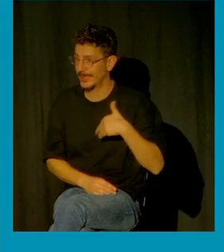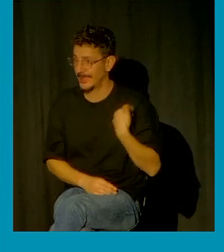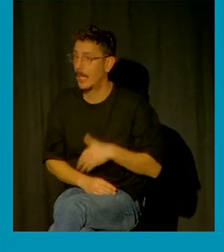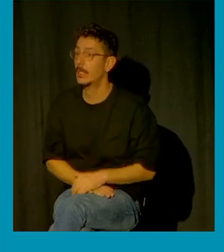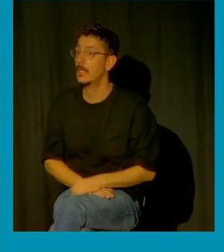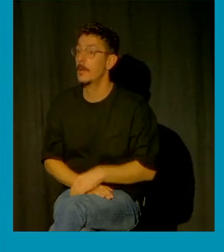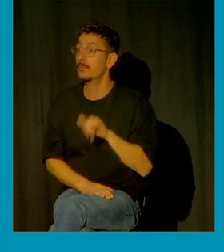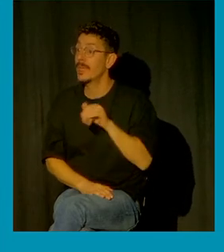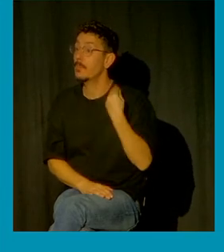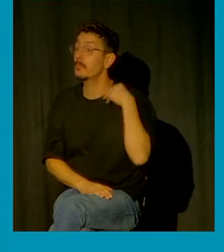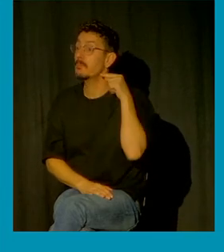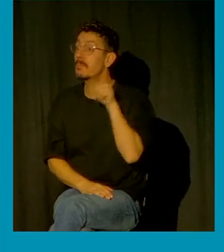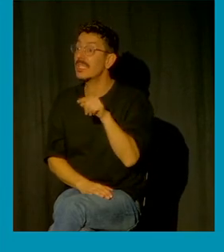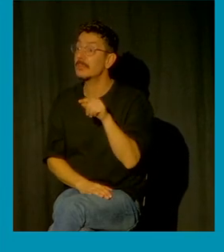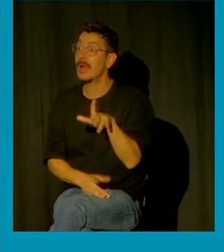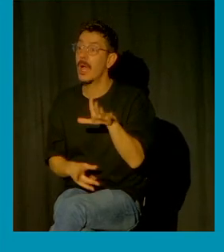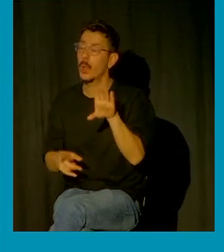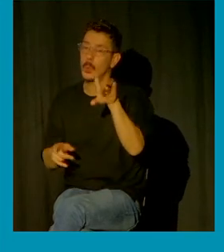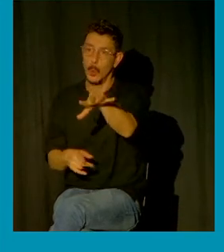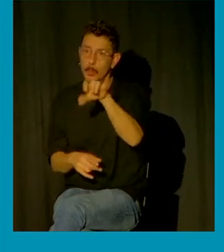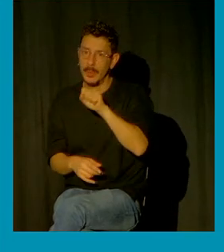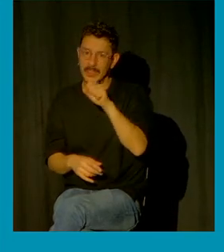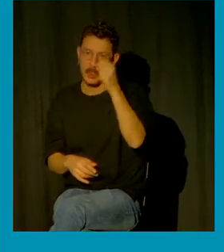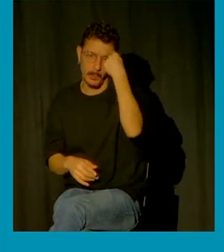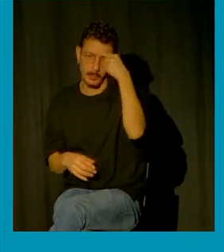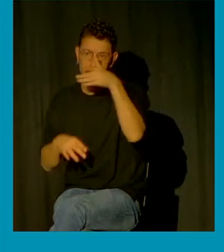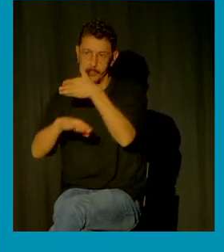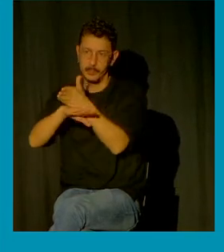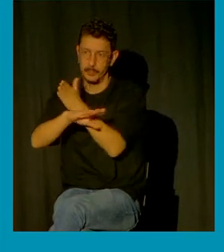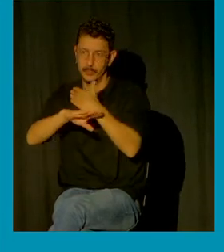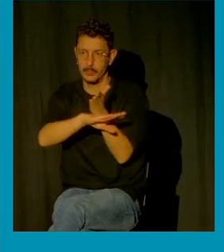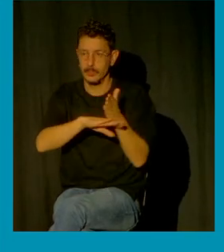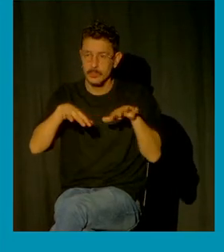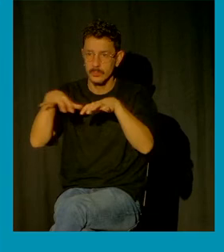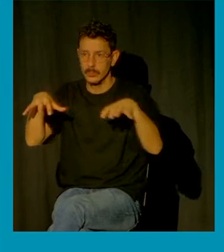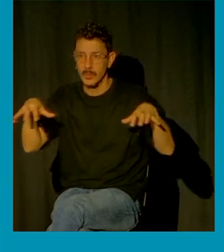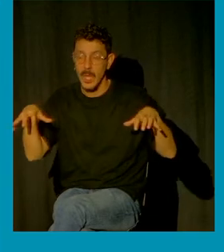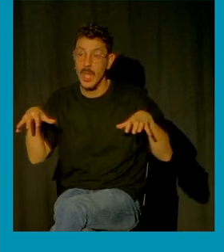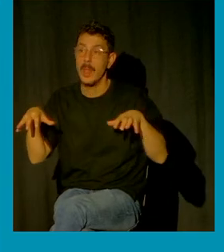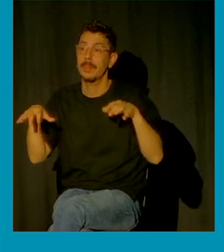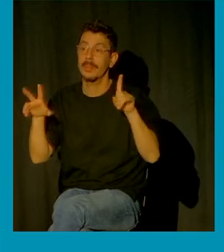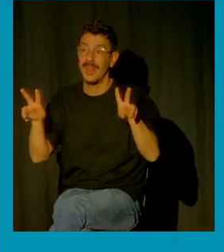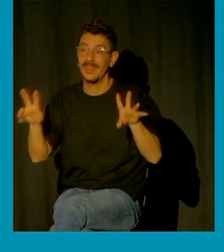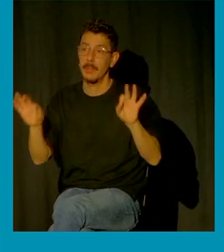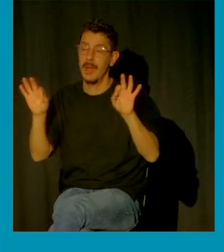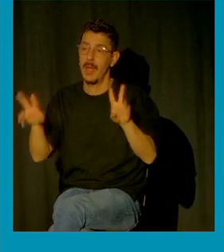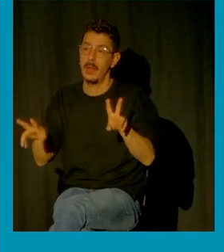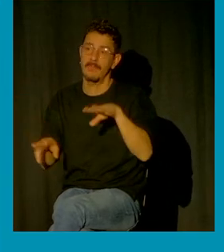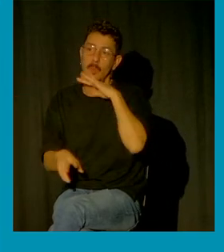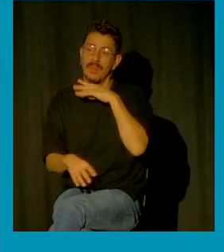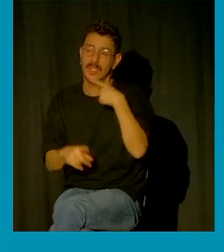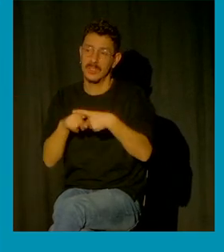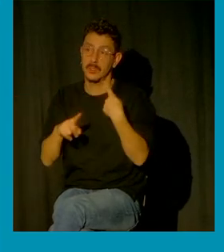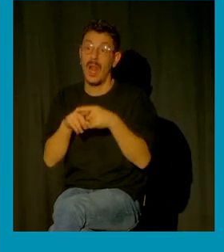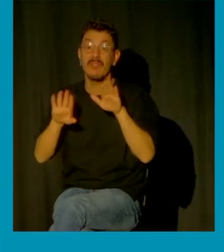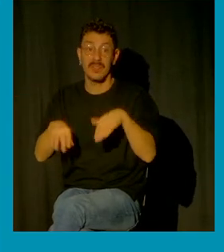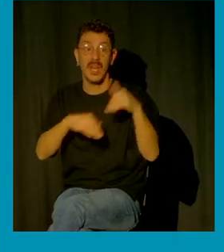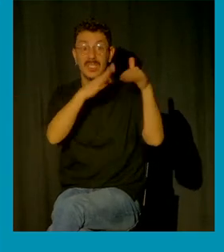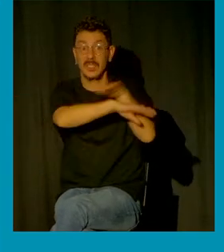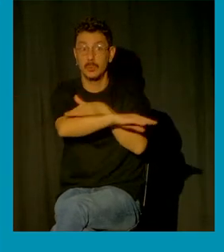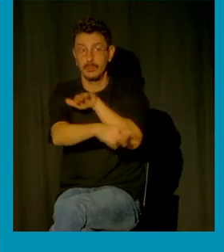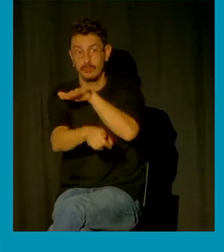aquesta comprensió fragmentada i restringida de les violències sexuals que també ha afectat les institucions